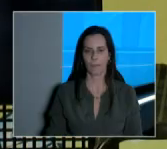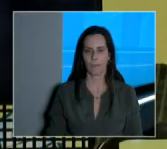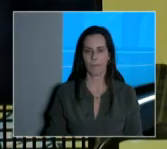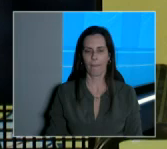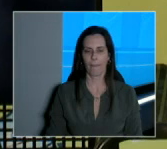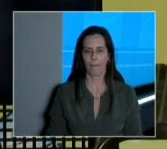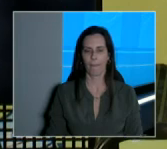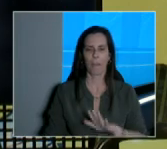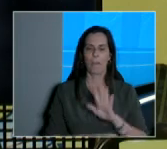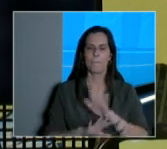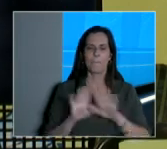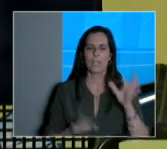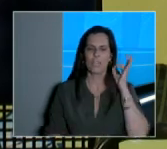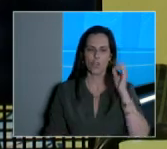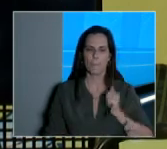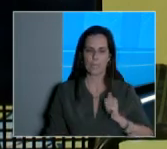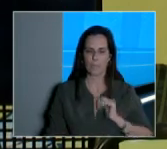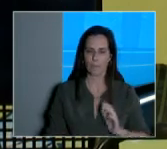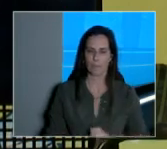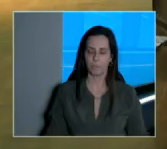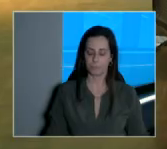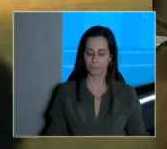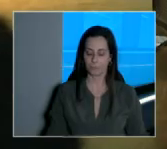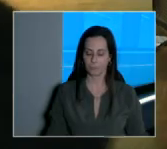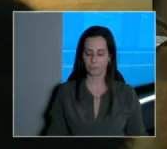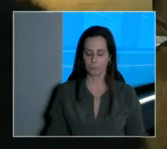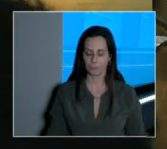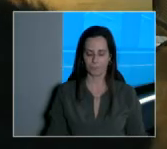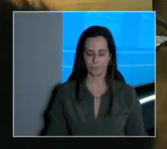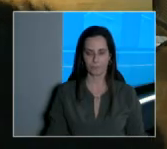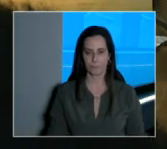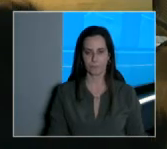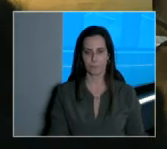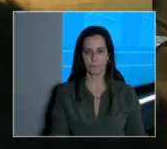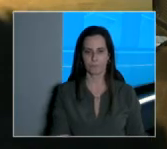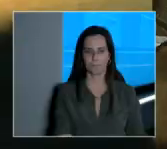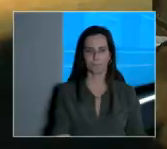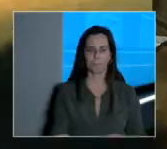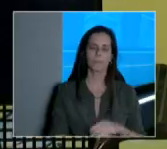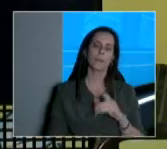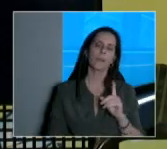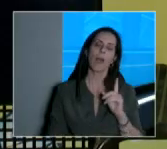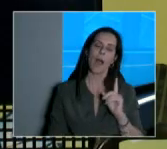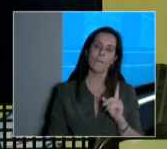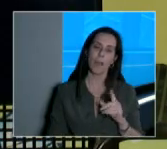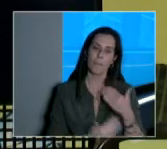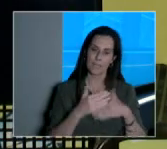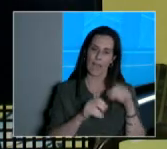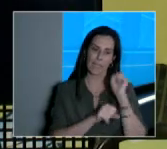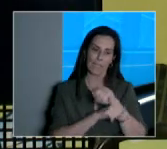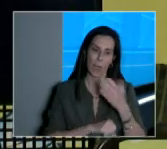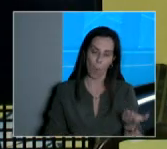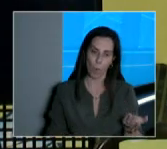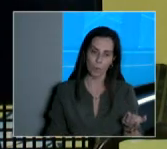גדודים נקיים מנשים. זה מה שהולך. עכשיו, בית המשפט העליון לא ייתן לזה לקרות, אבל בפסקת